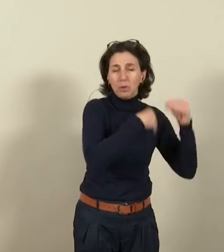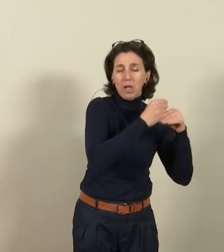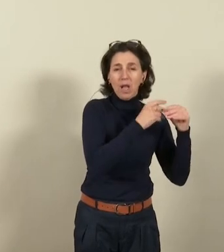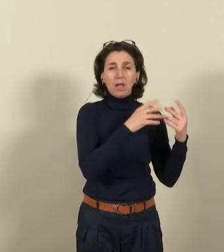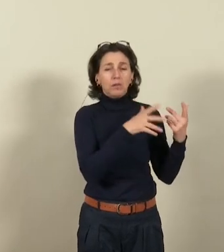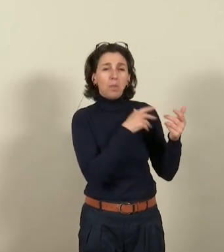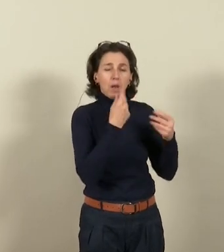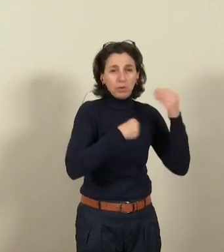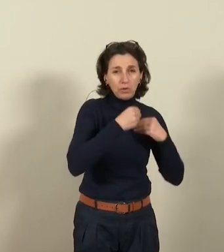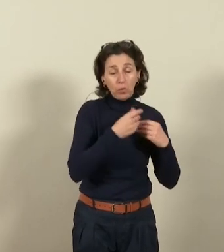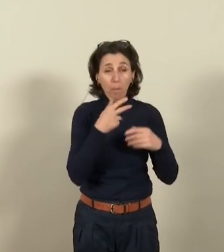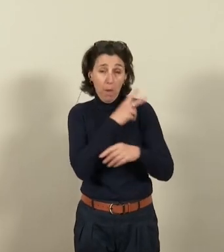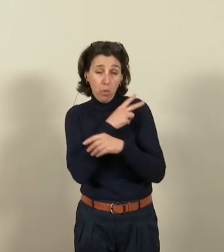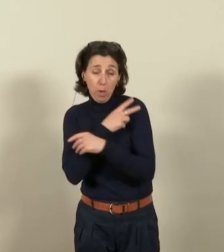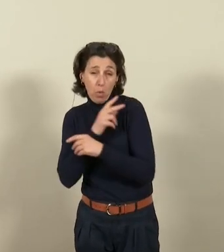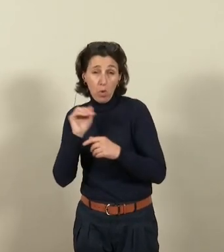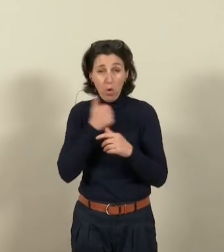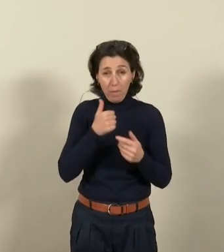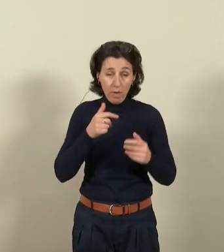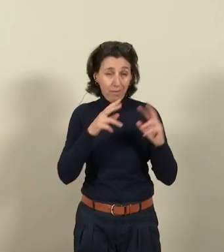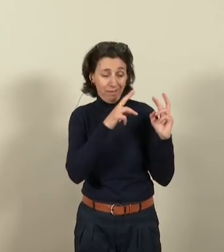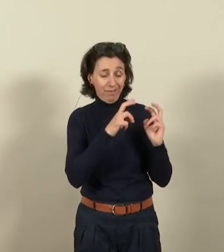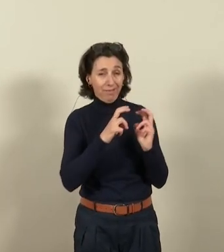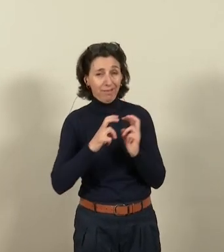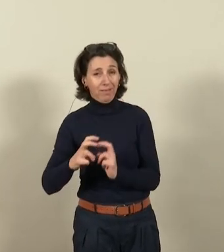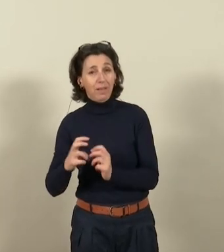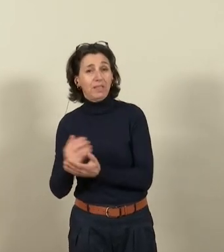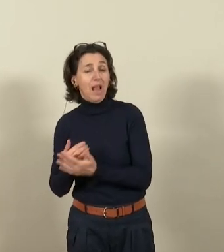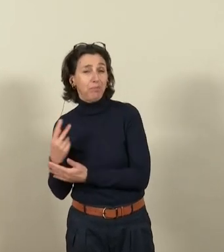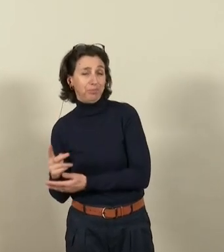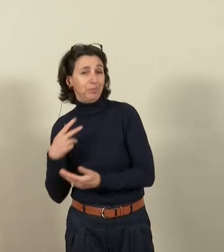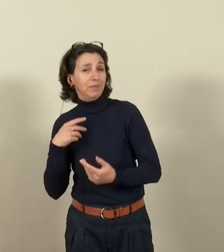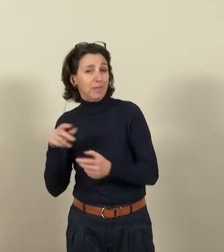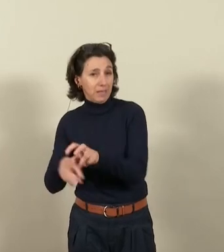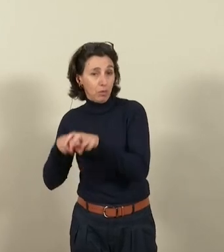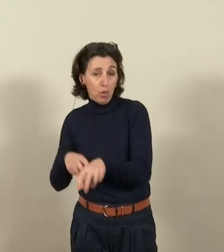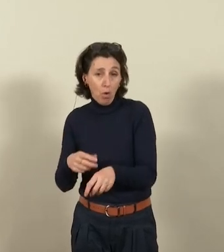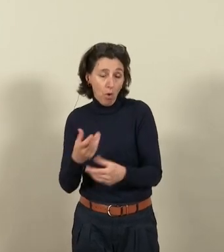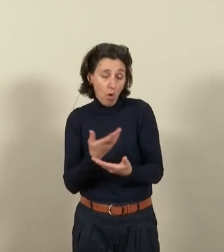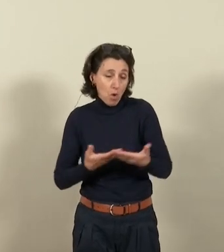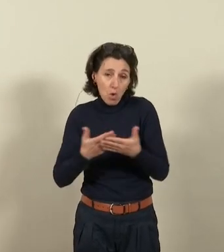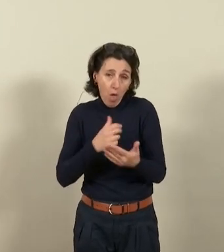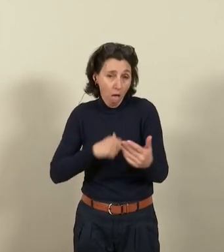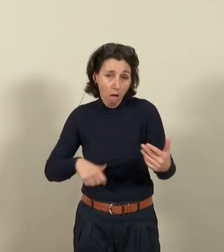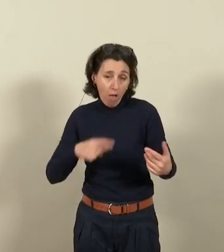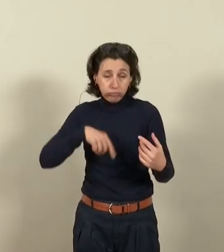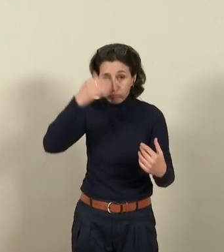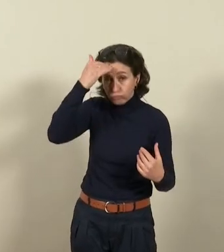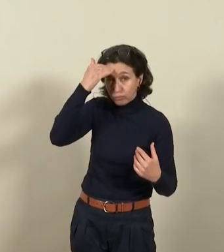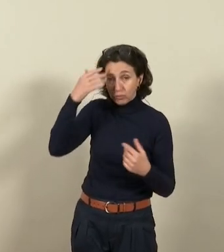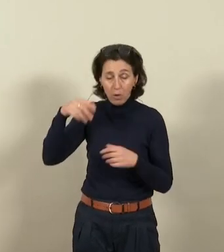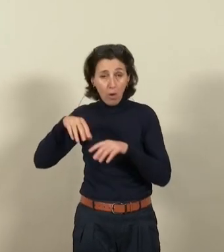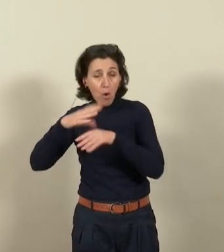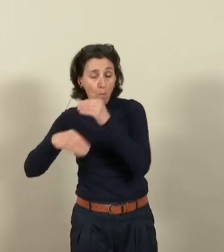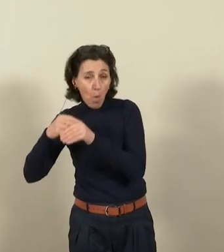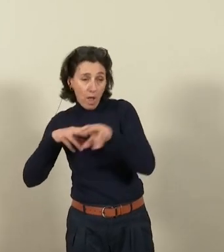s'allient pour tirer vers le bas la rémunération des agriculteurs les causes du malaise sont connus les revendications du monde agricole sont claires un